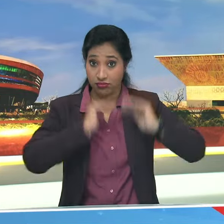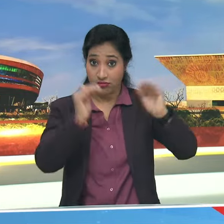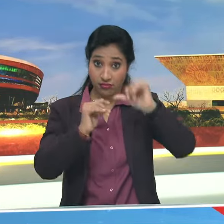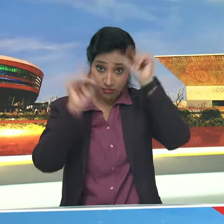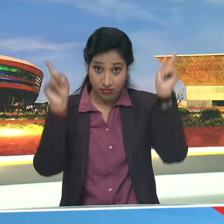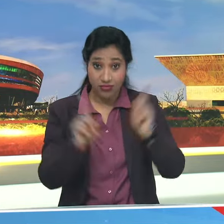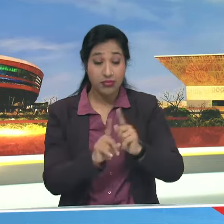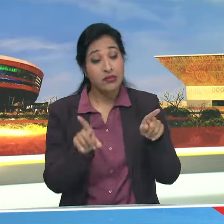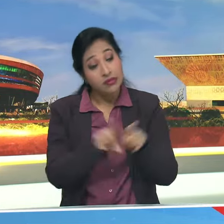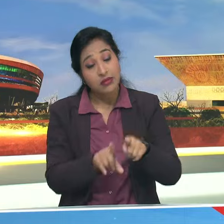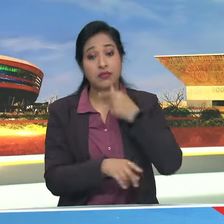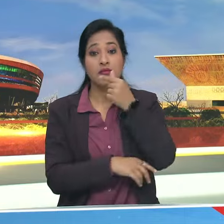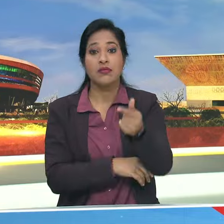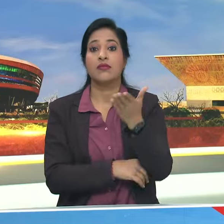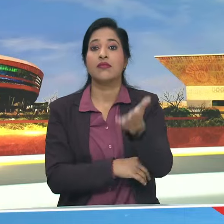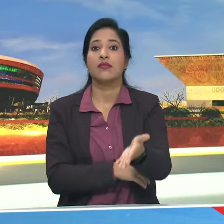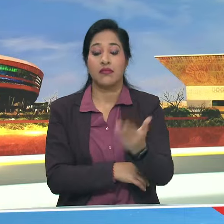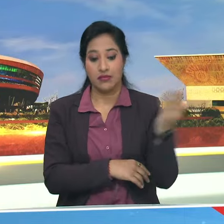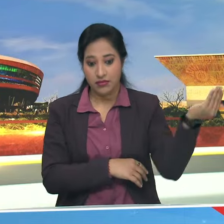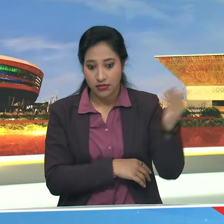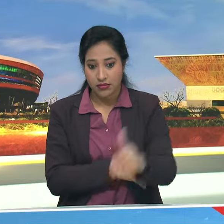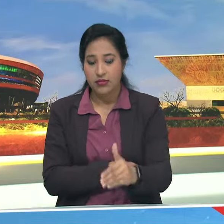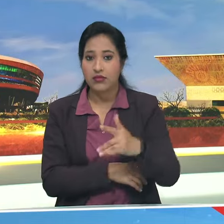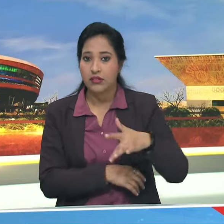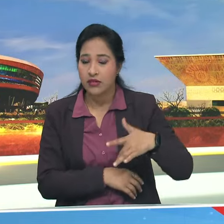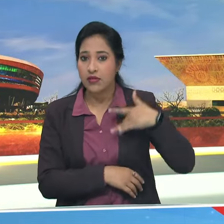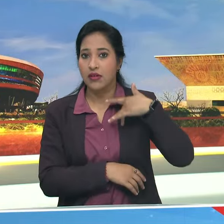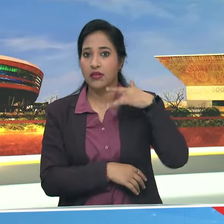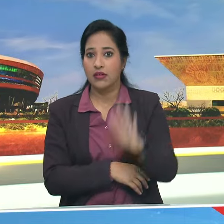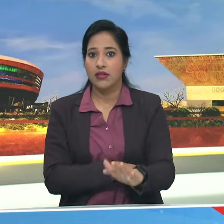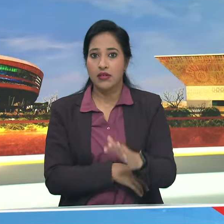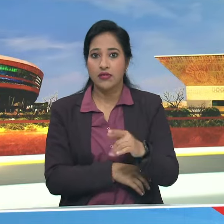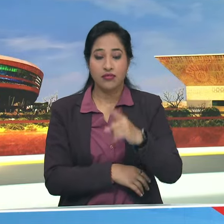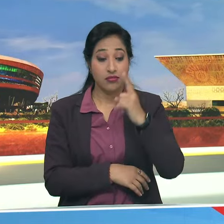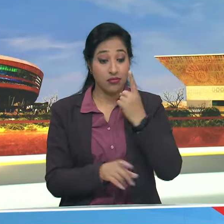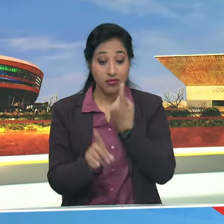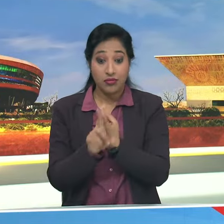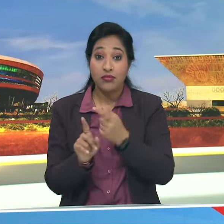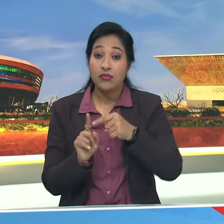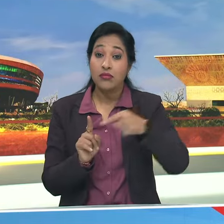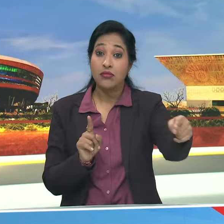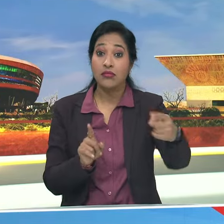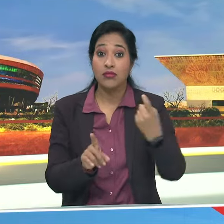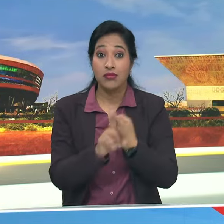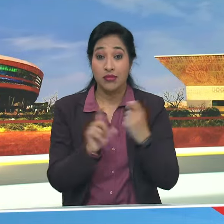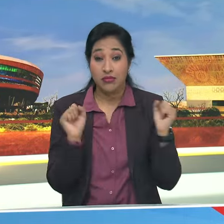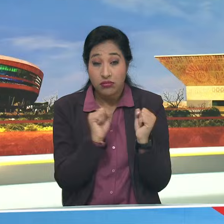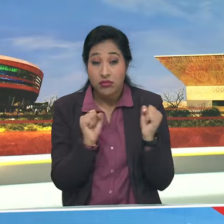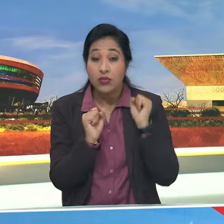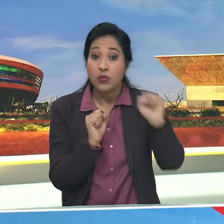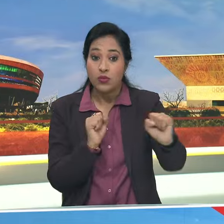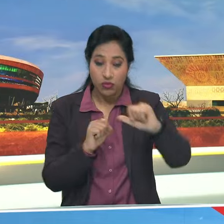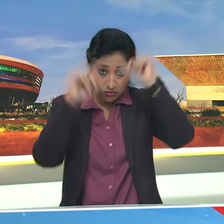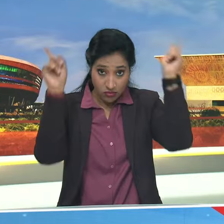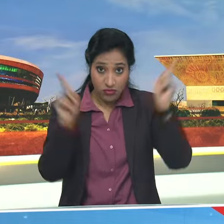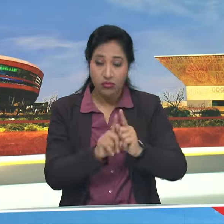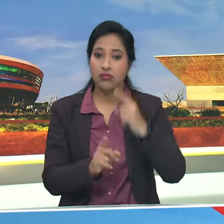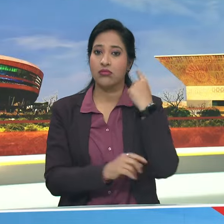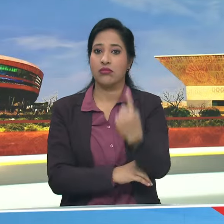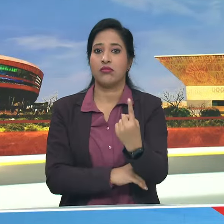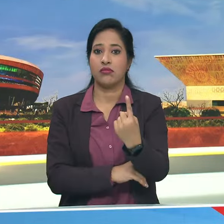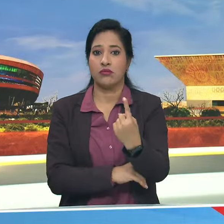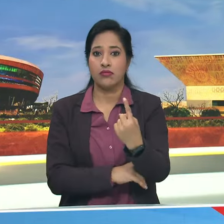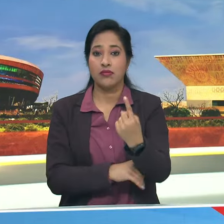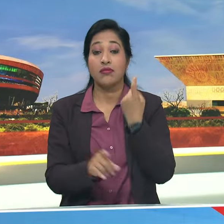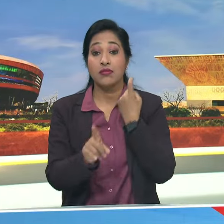यह युवा कर रहा है कि यहाँ आने पर यह पता चल रहा है कि कन्याकुमारी से कश्मीर तक भारत एक ही है,